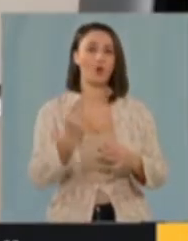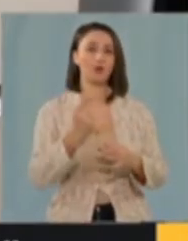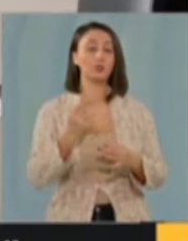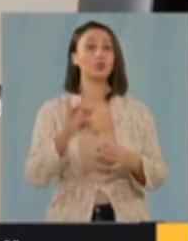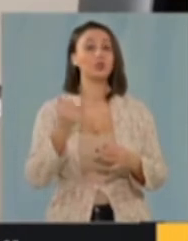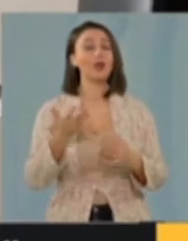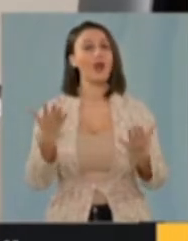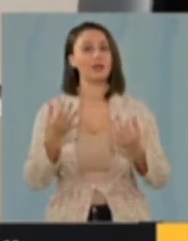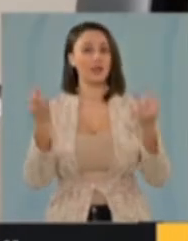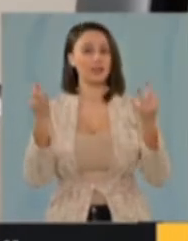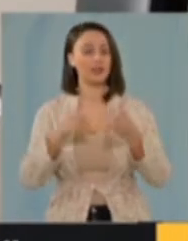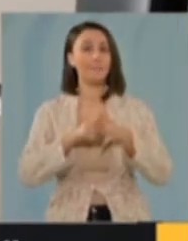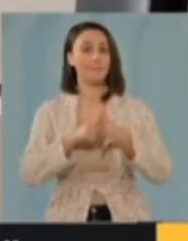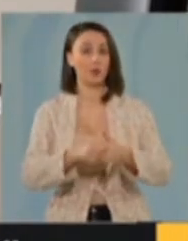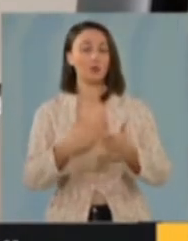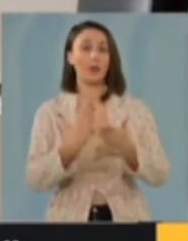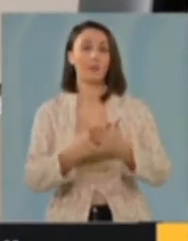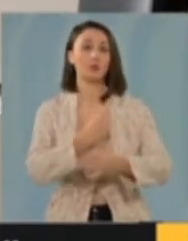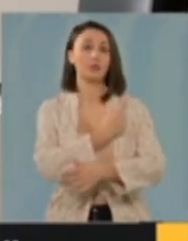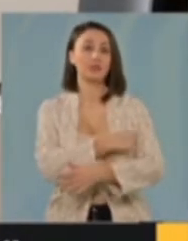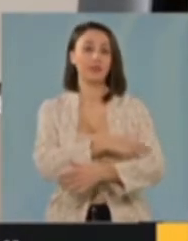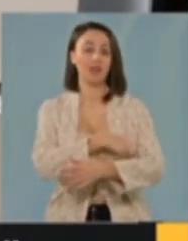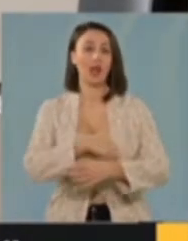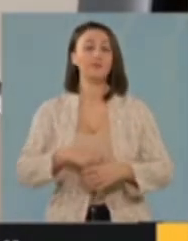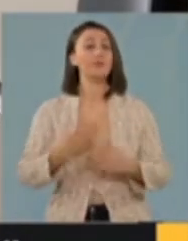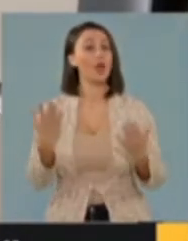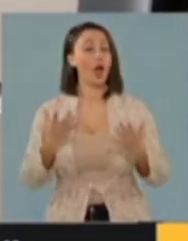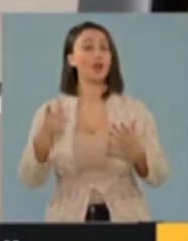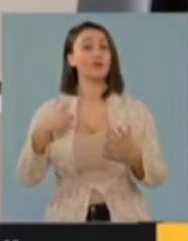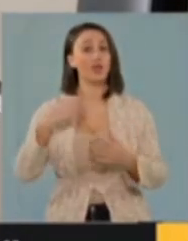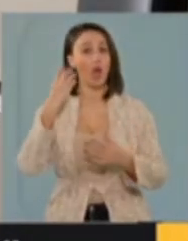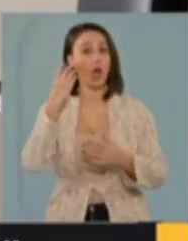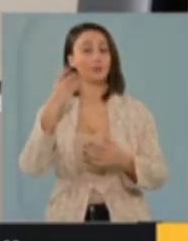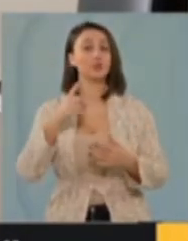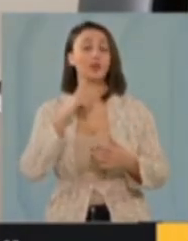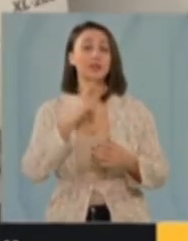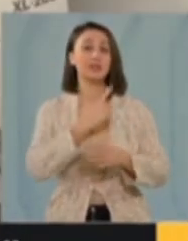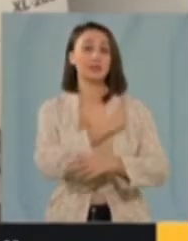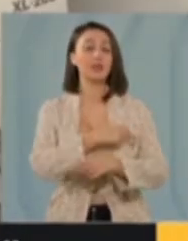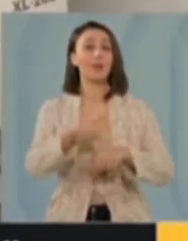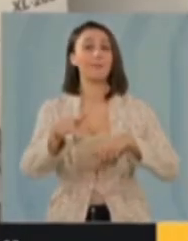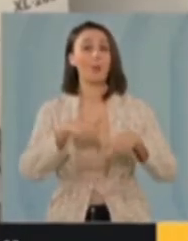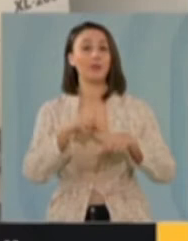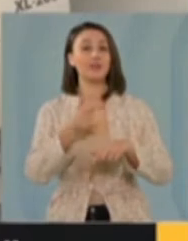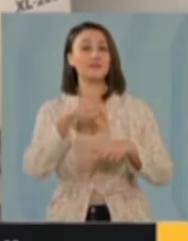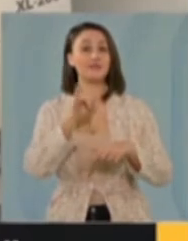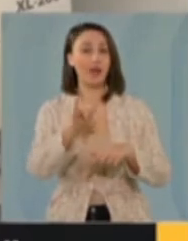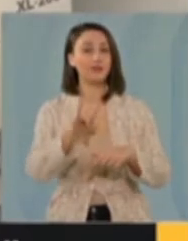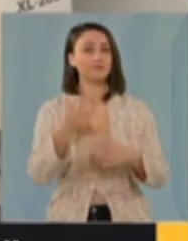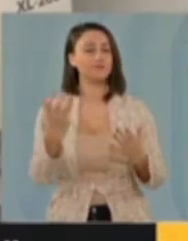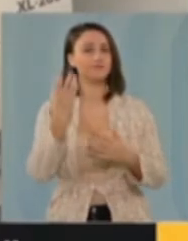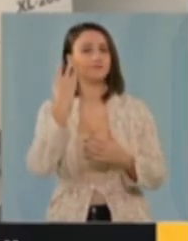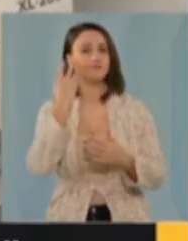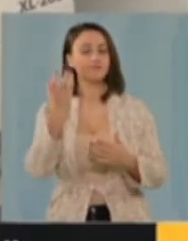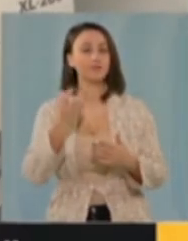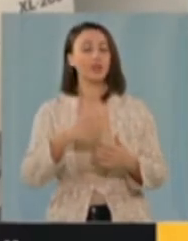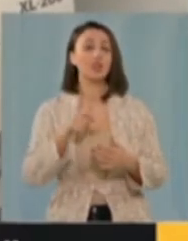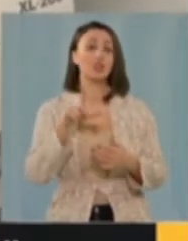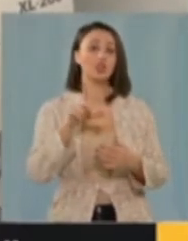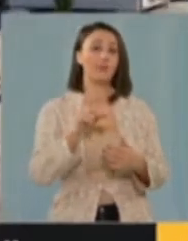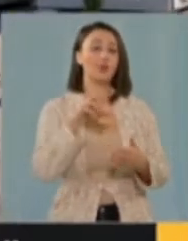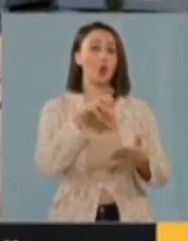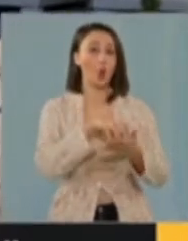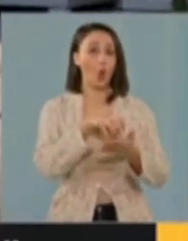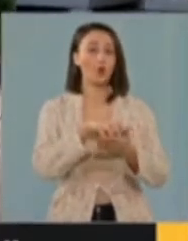și care va scădea presiunea asupra spitalelor. Care ar fi capacitatea spitalului mobil de la Lescani? 70